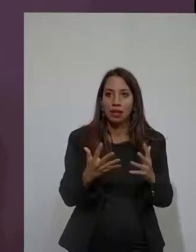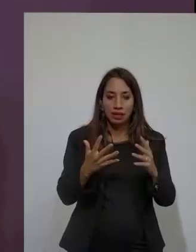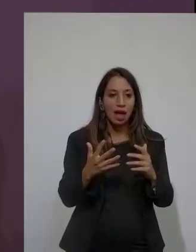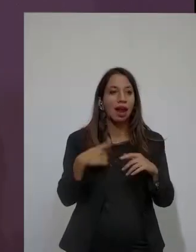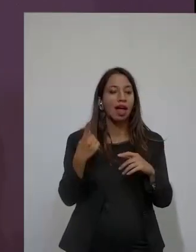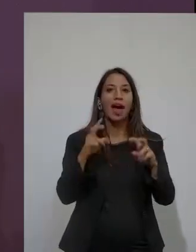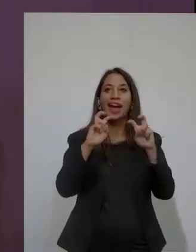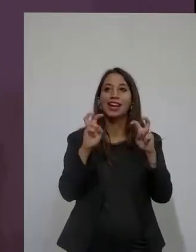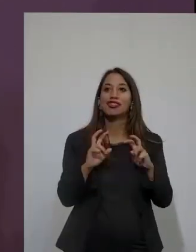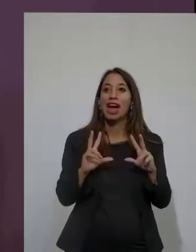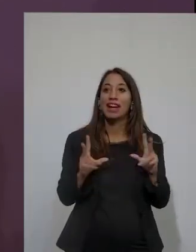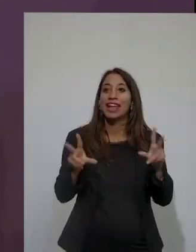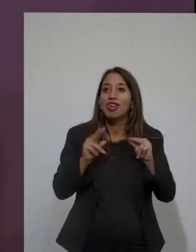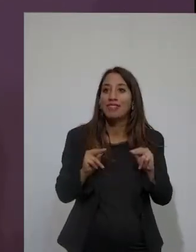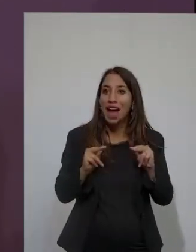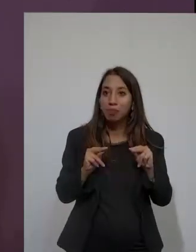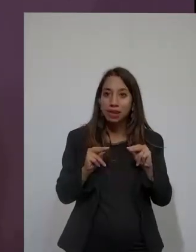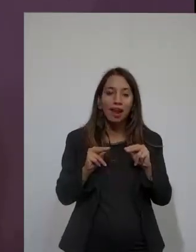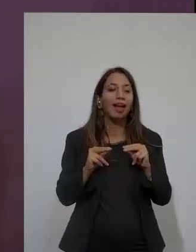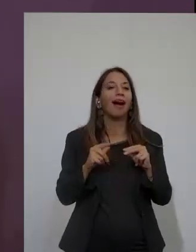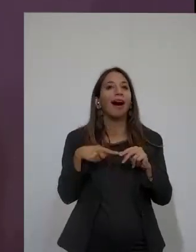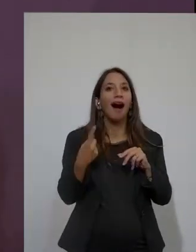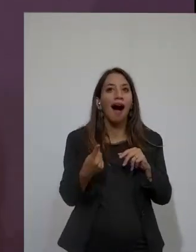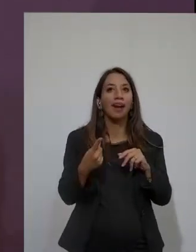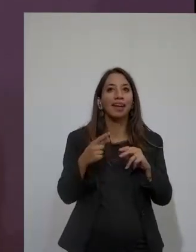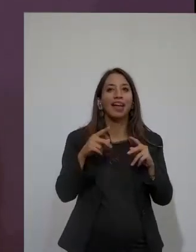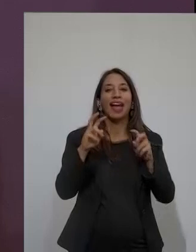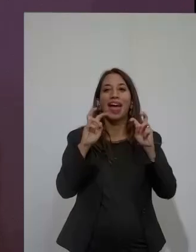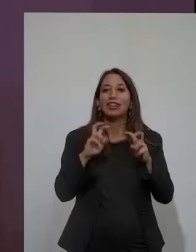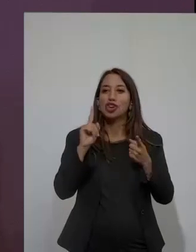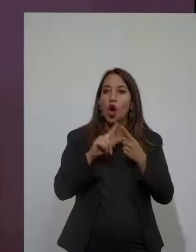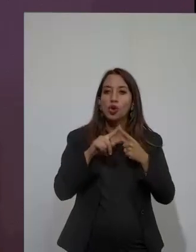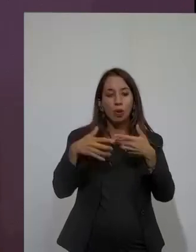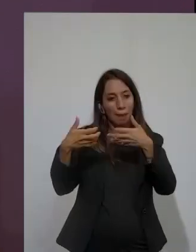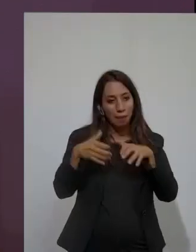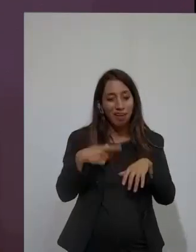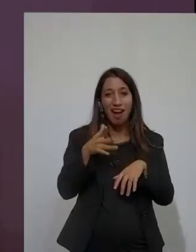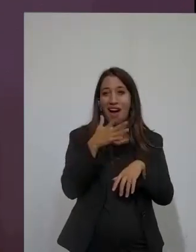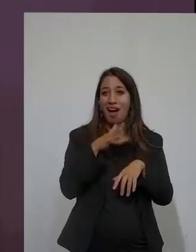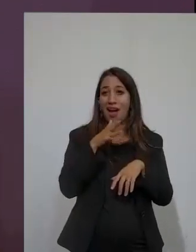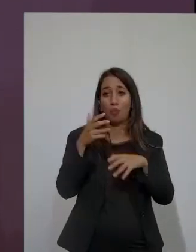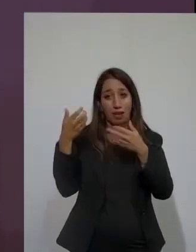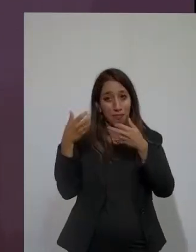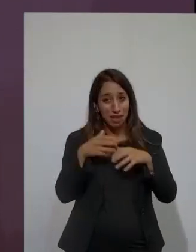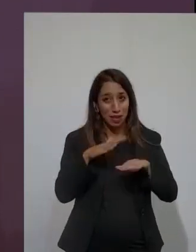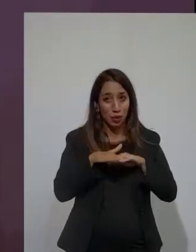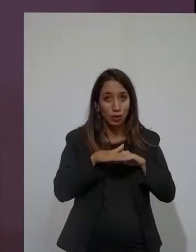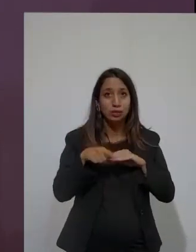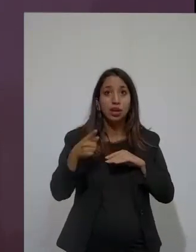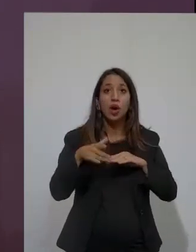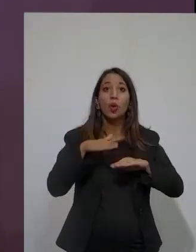rinnovabili, senz'altro limitare il consumo energetico e idrico, e